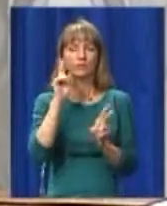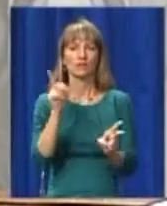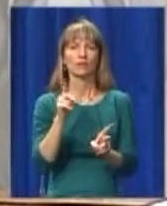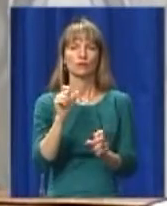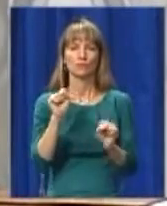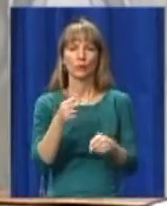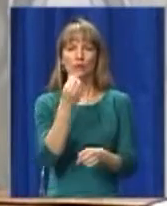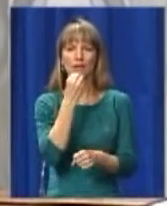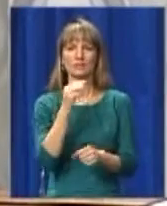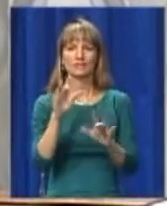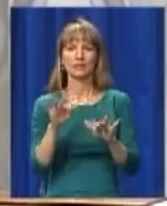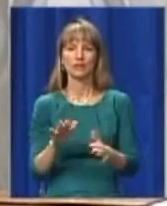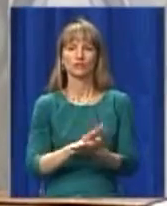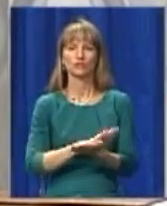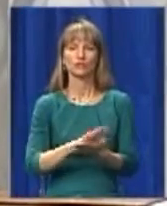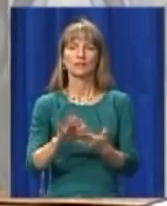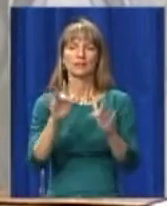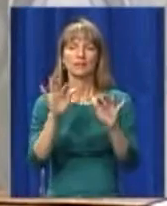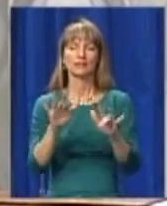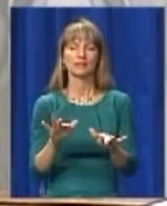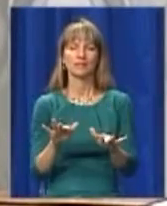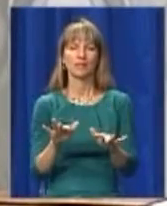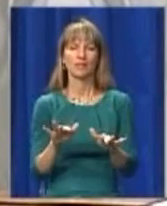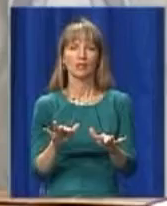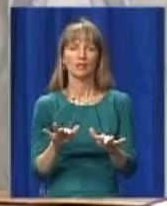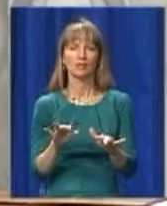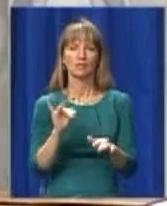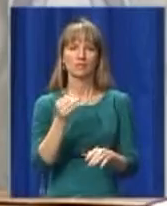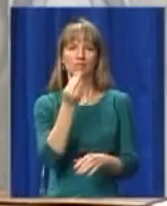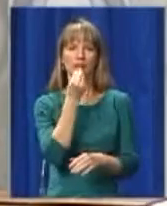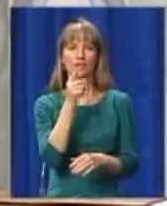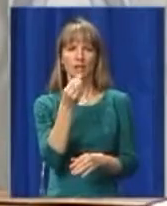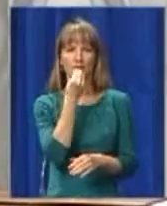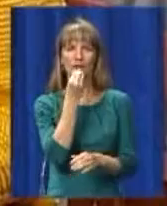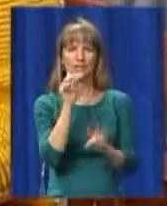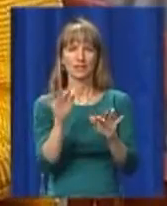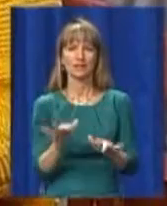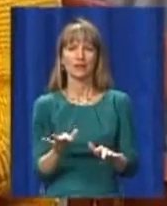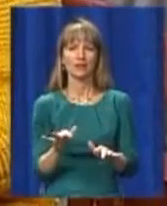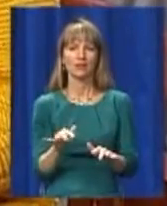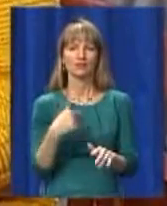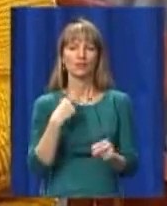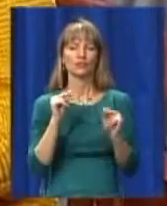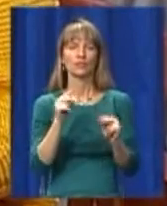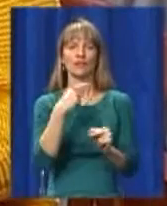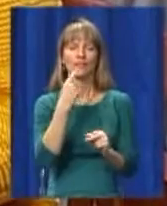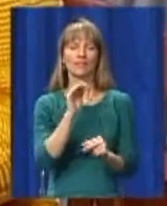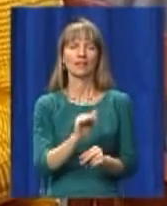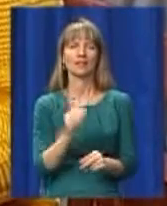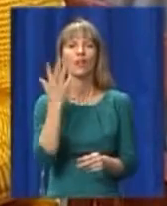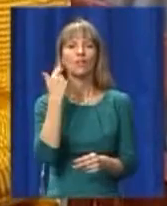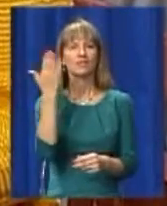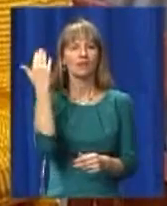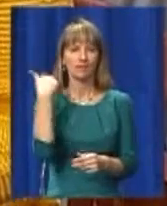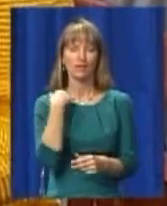по улице, берут вот так чистый снег, даже тот, который не ходили, берут и едят. А ты ешь снег? Ну, я навіть, чесно кажучи, в дитинстві колись